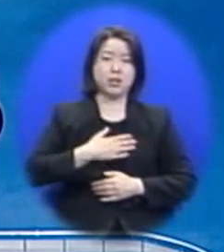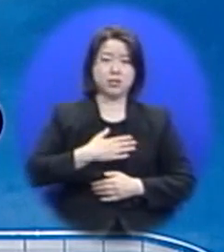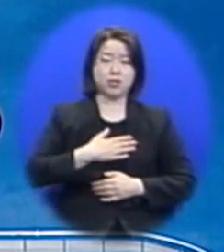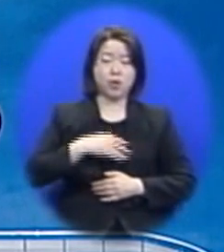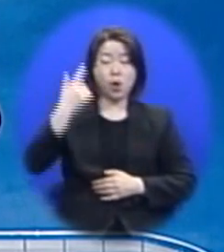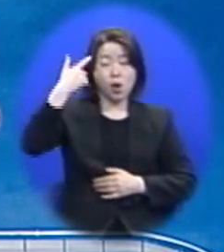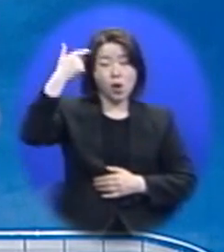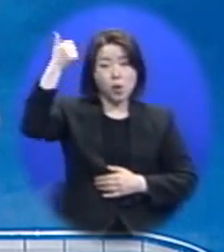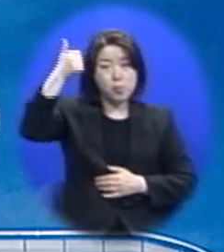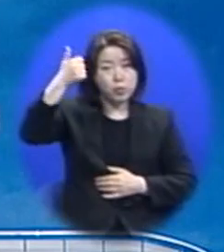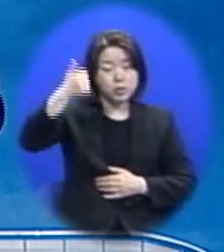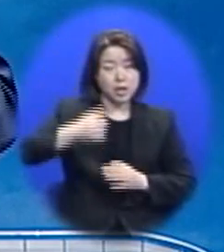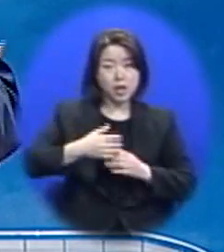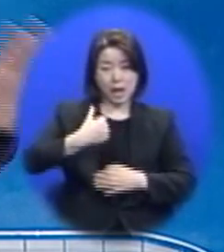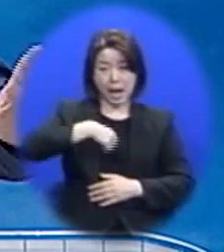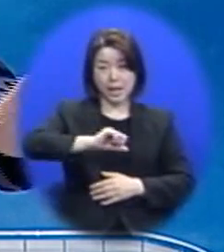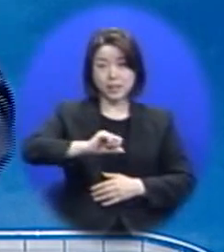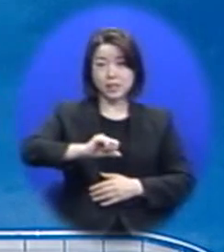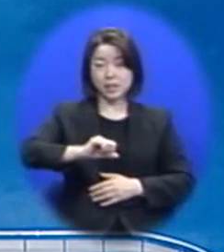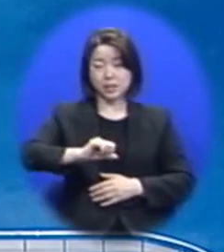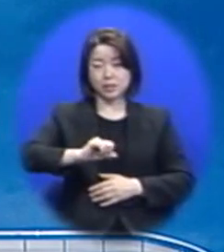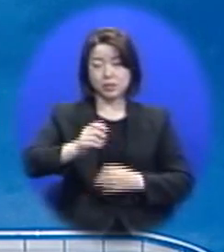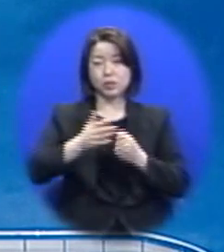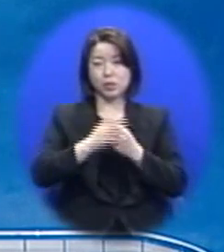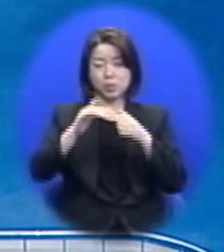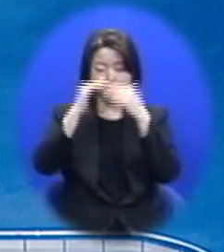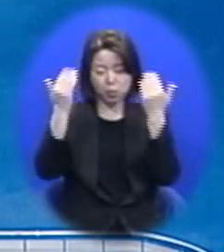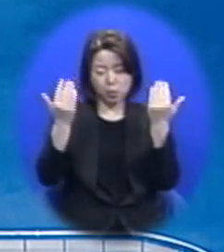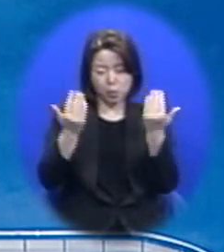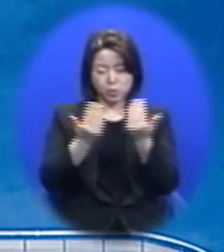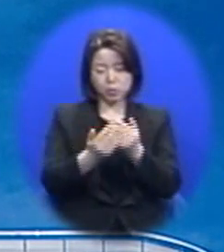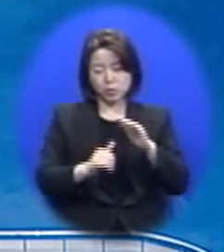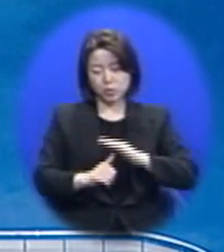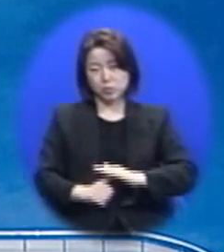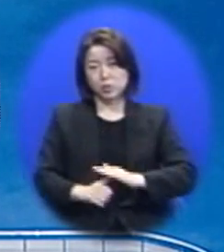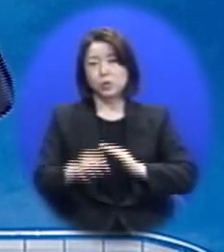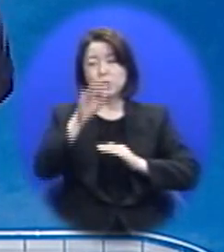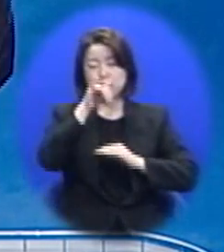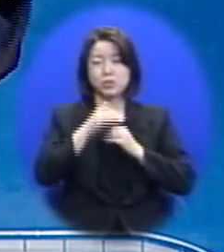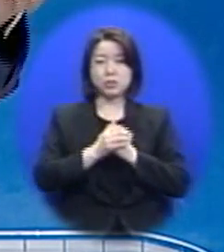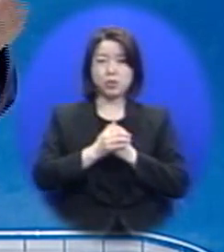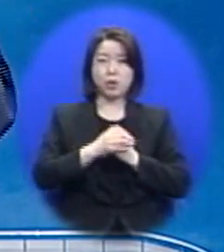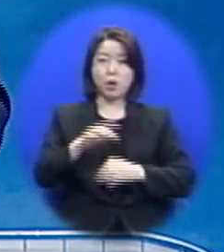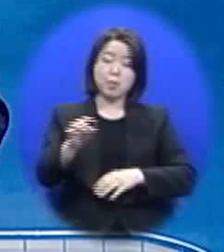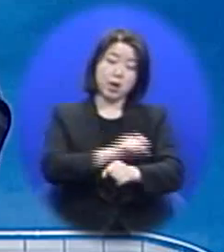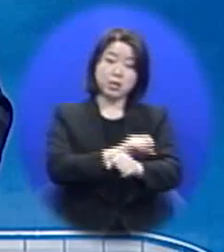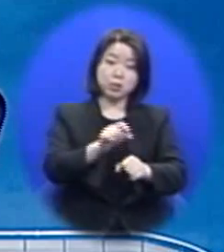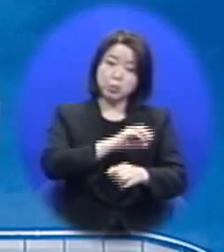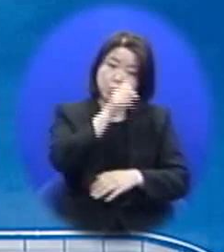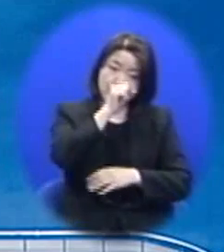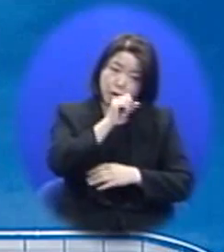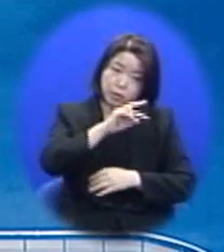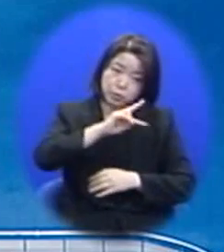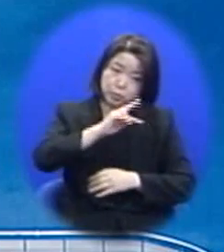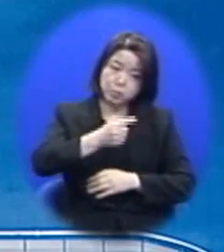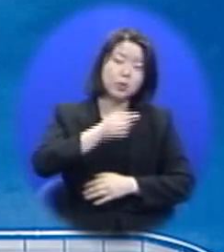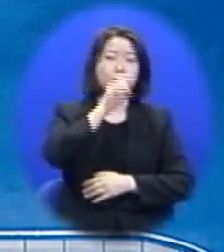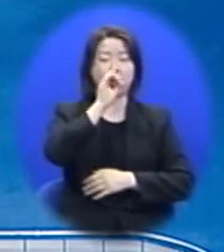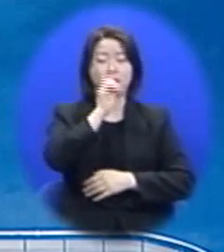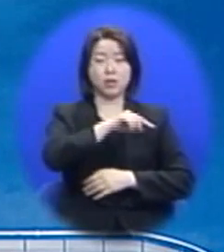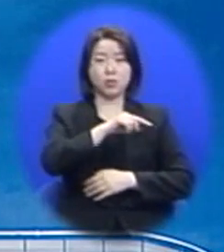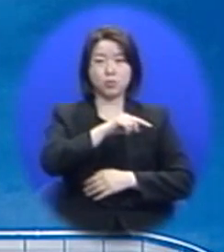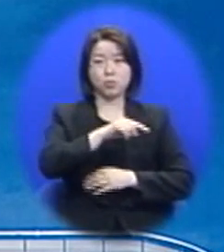것 때문에 저는 모든 것을 누르고 살았어요. 뭔가 특별히 좋아도 안 되고 뭔가 특별히 나빠도 안